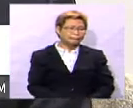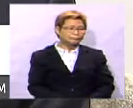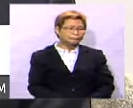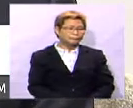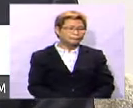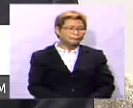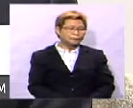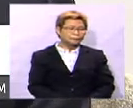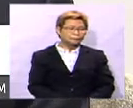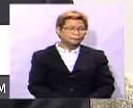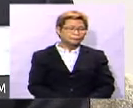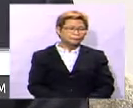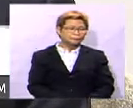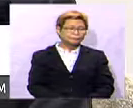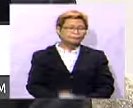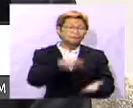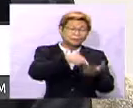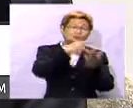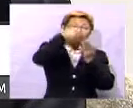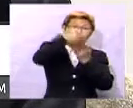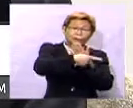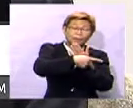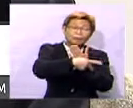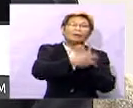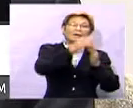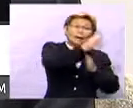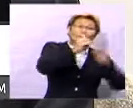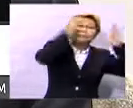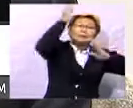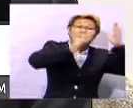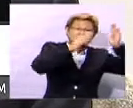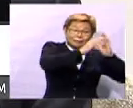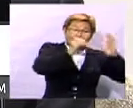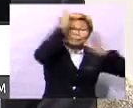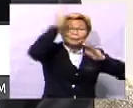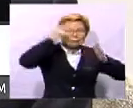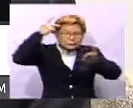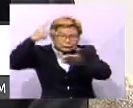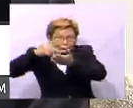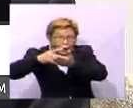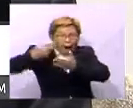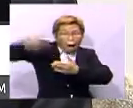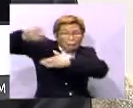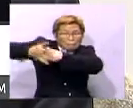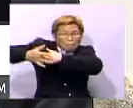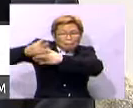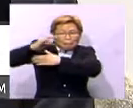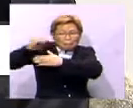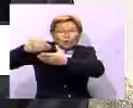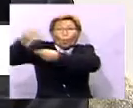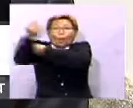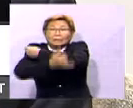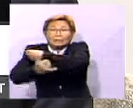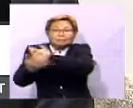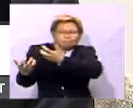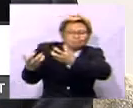This program is to enable local companies to identify high-tech companies from overseas or technology companies from